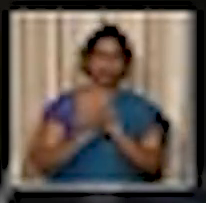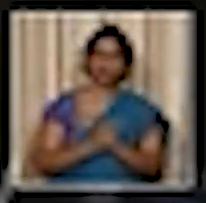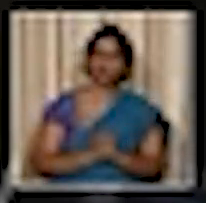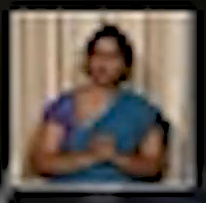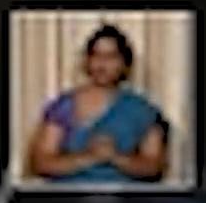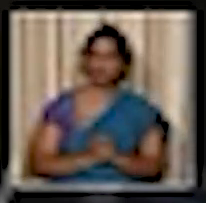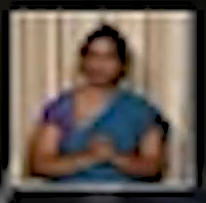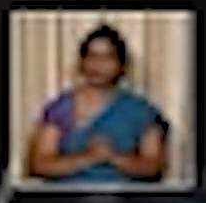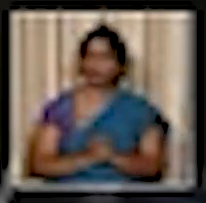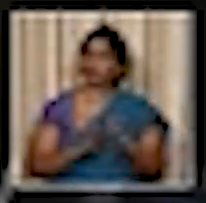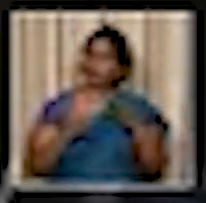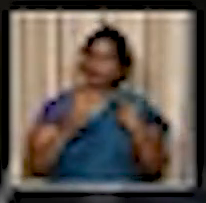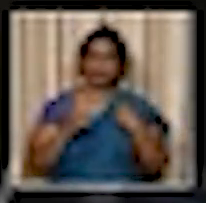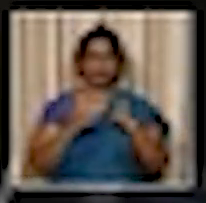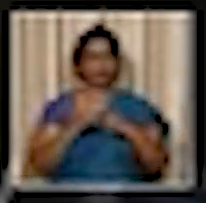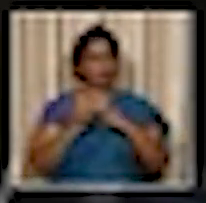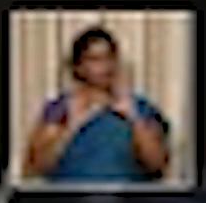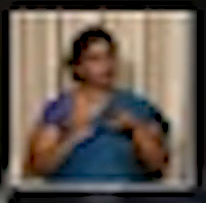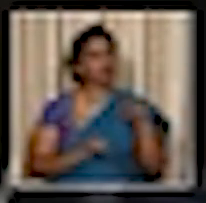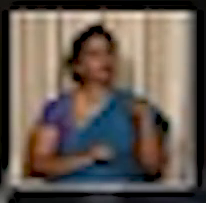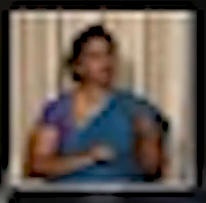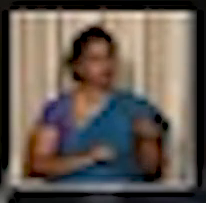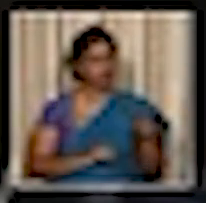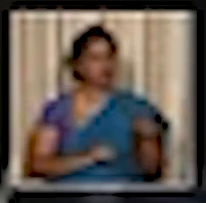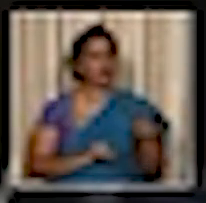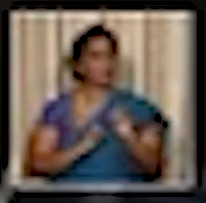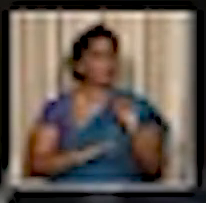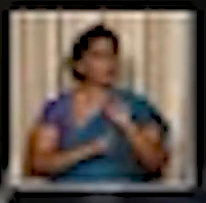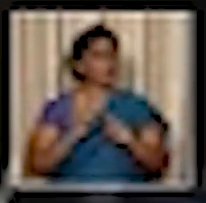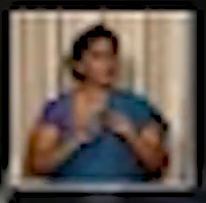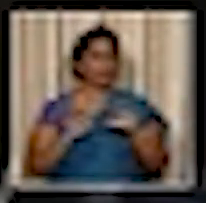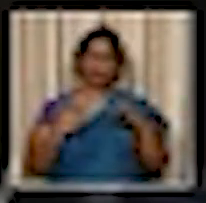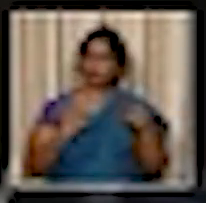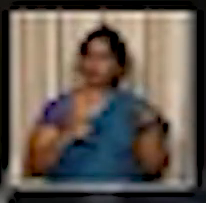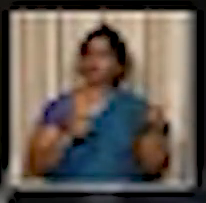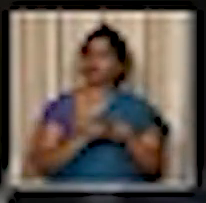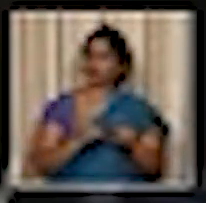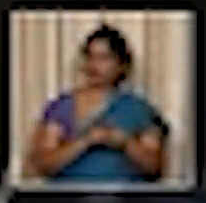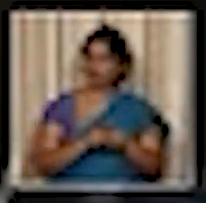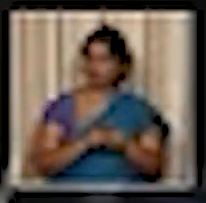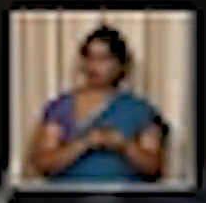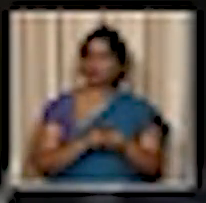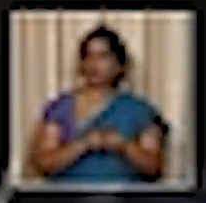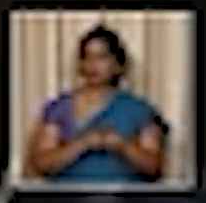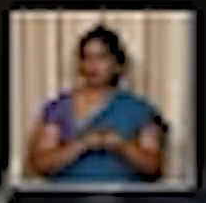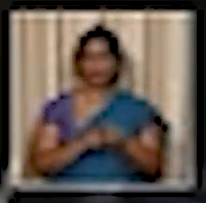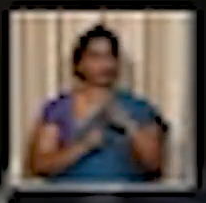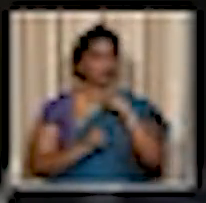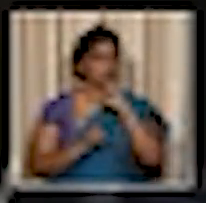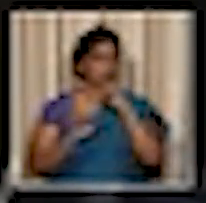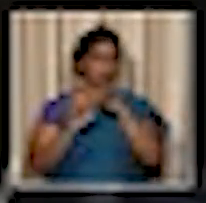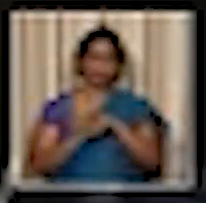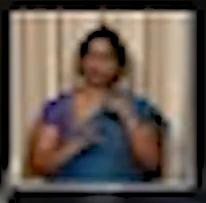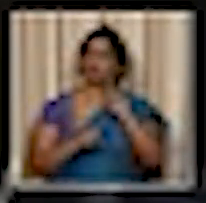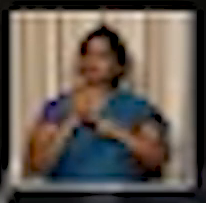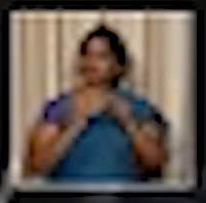matters arises concerning either house of parliament ought to be examined, discussed and adjudged in that house to